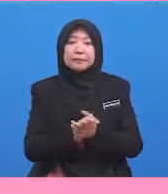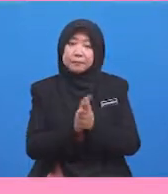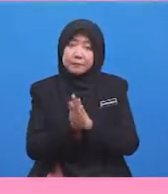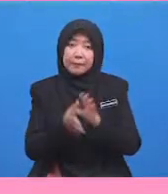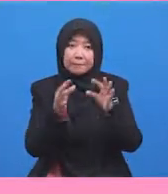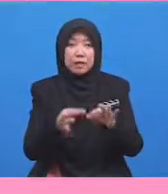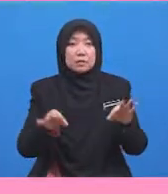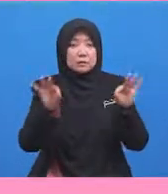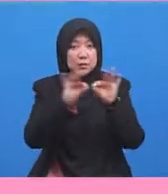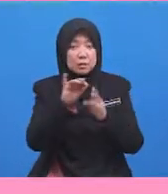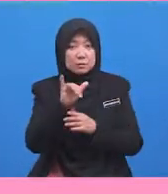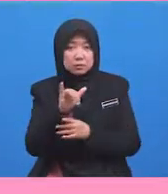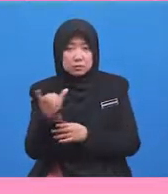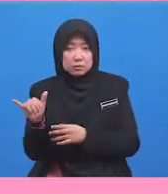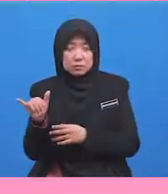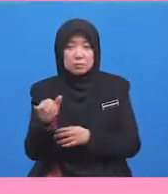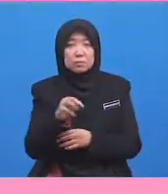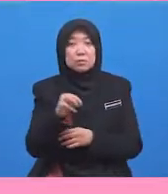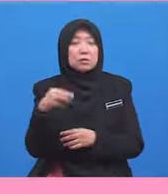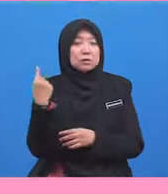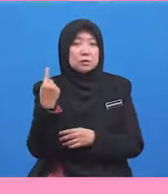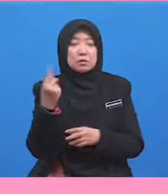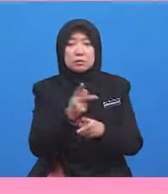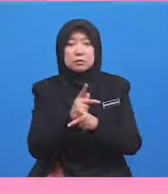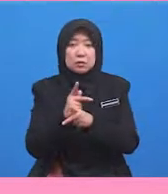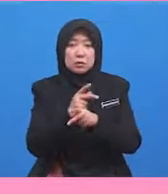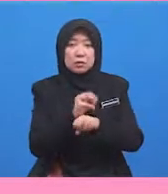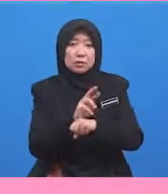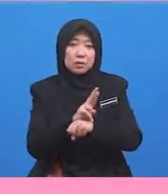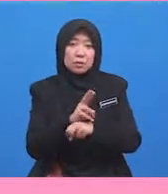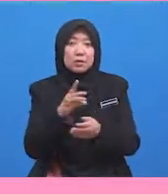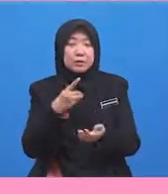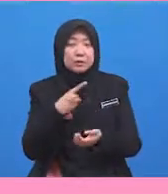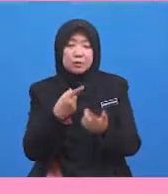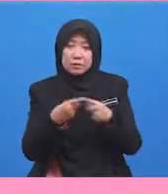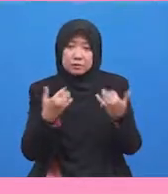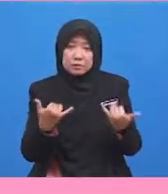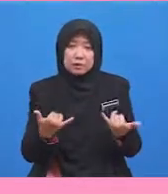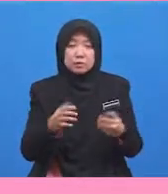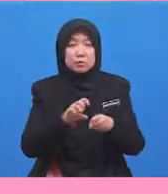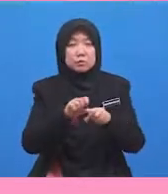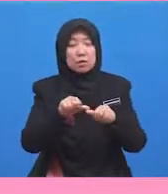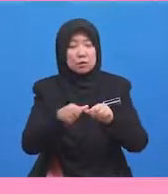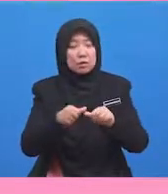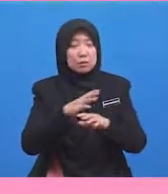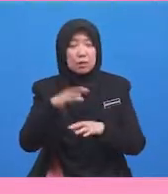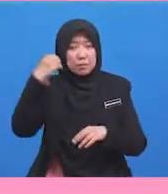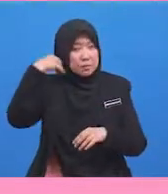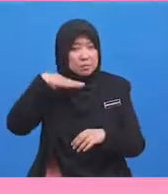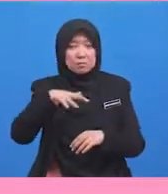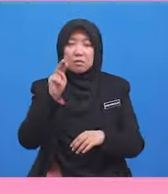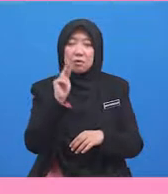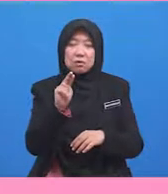pentingnya Anda sentiasa menjaga Marwah diri dari sekarang agar tidak menyesal di kemudian hari